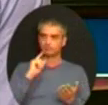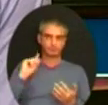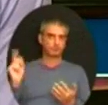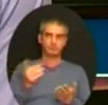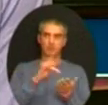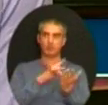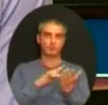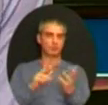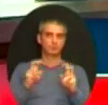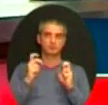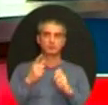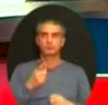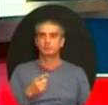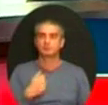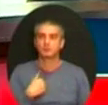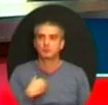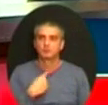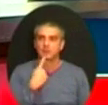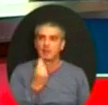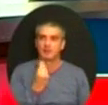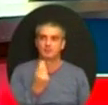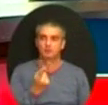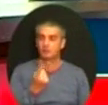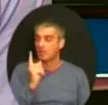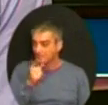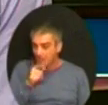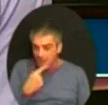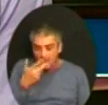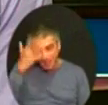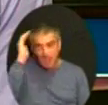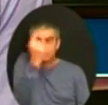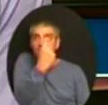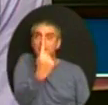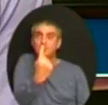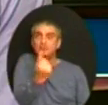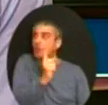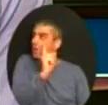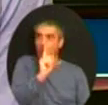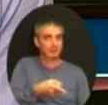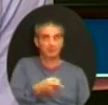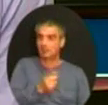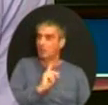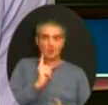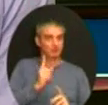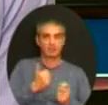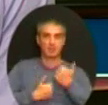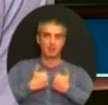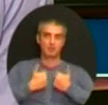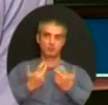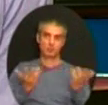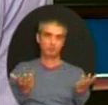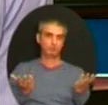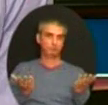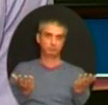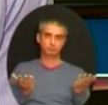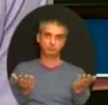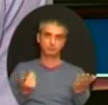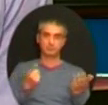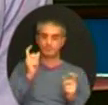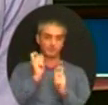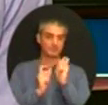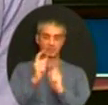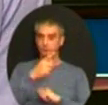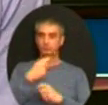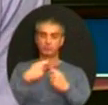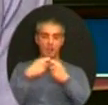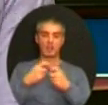בכל הזדמנות. אבל פה יכולים להגיד, כשלפיד עצמו לא צריך, לא נדרש להתמודד, במובן הזה שאנשים